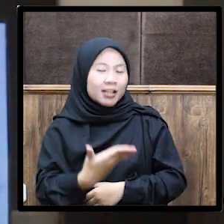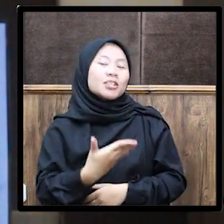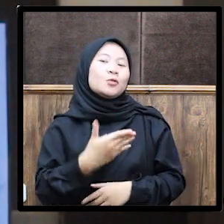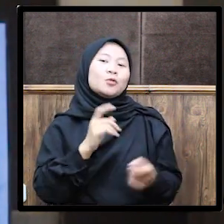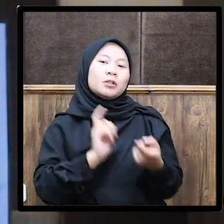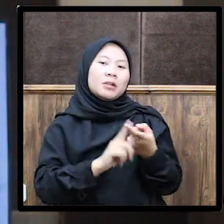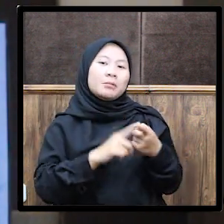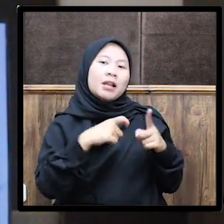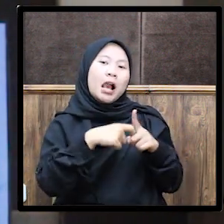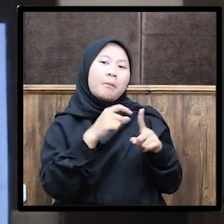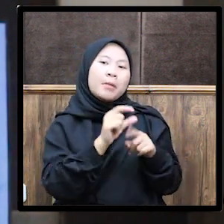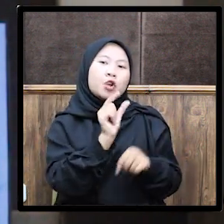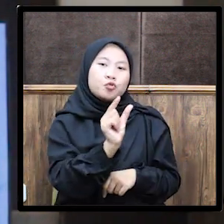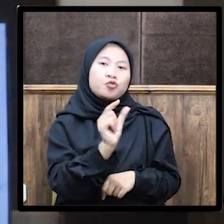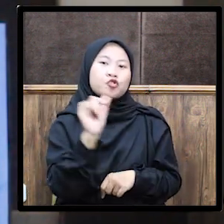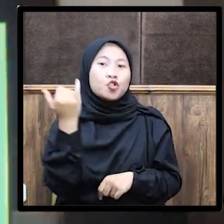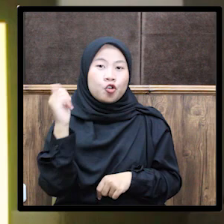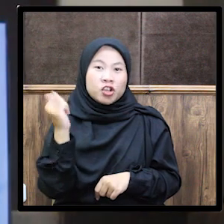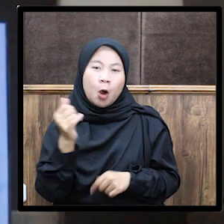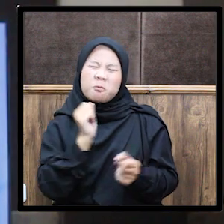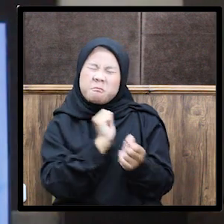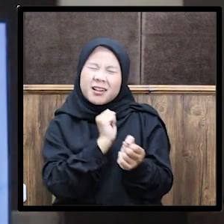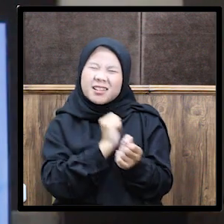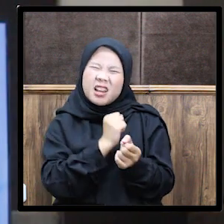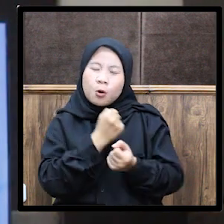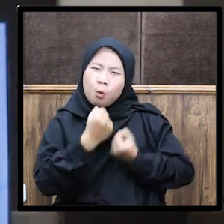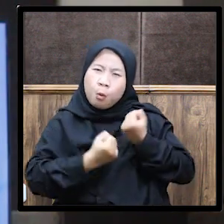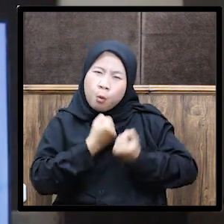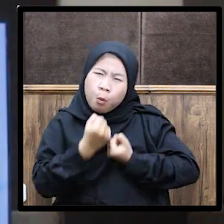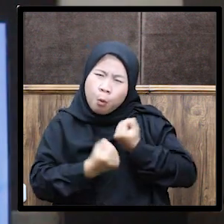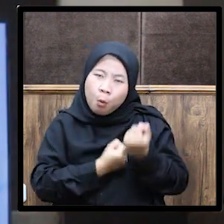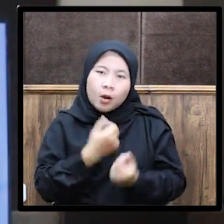kerja yang sudah dilakukan, tetapi tentu